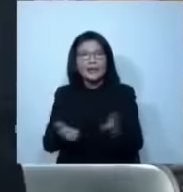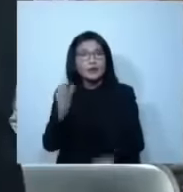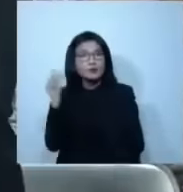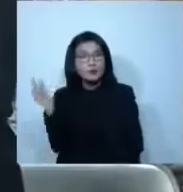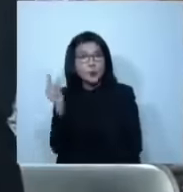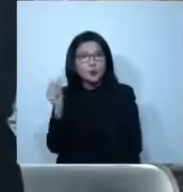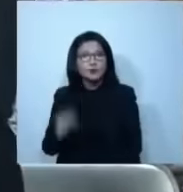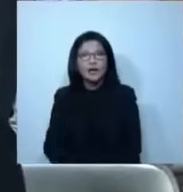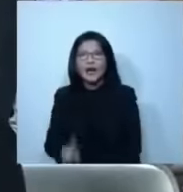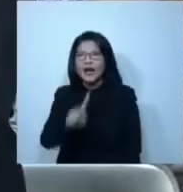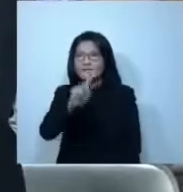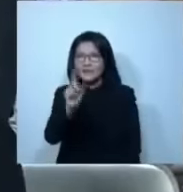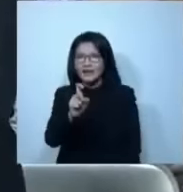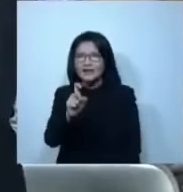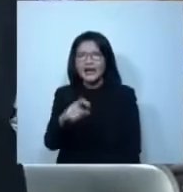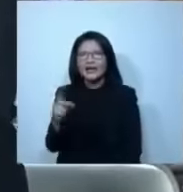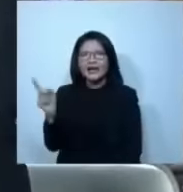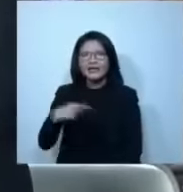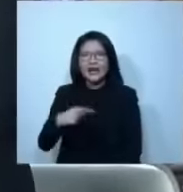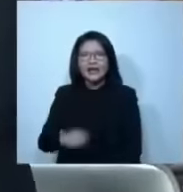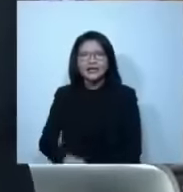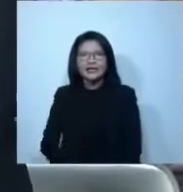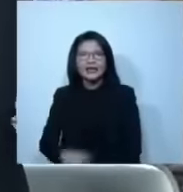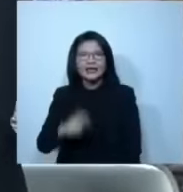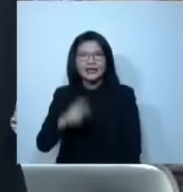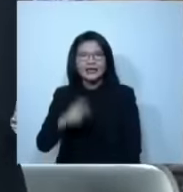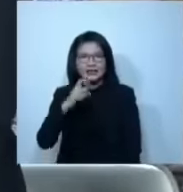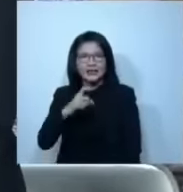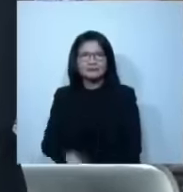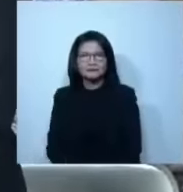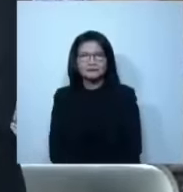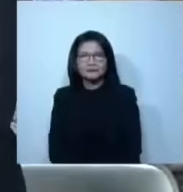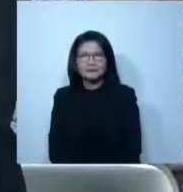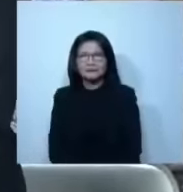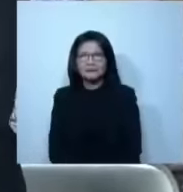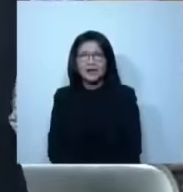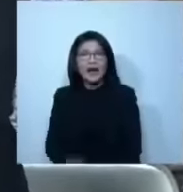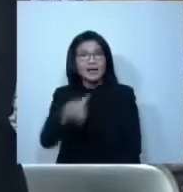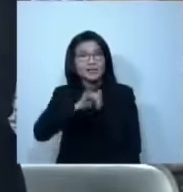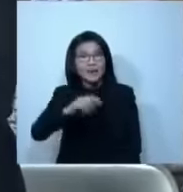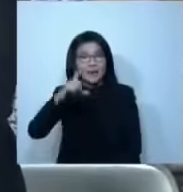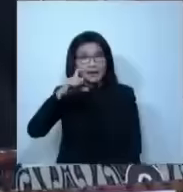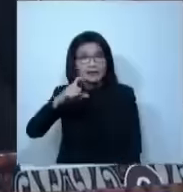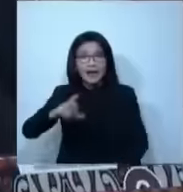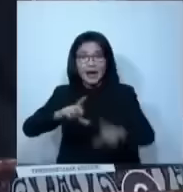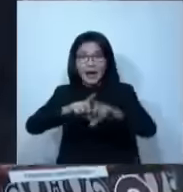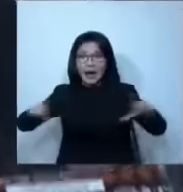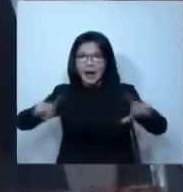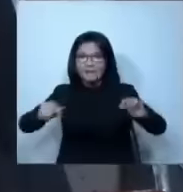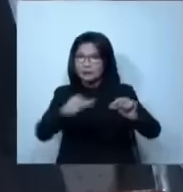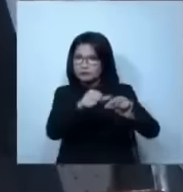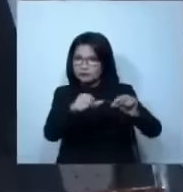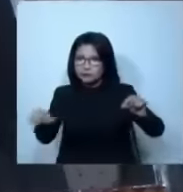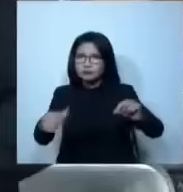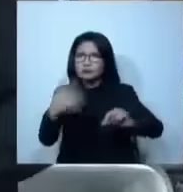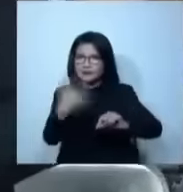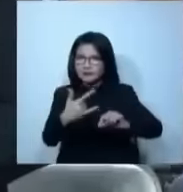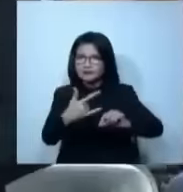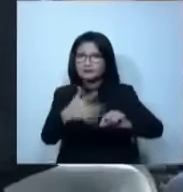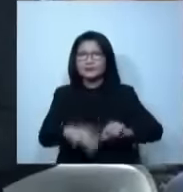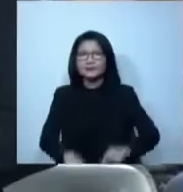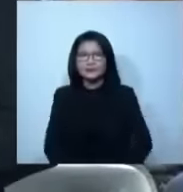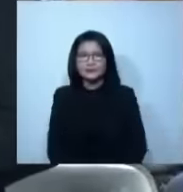publik, pertanyaan dari huruf C. Kita bersama Bapak-Ibu sekalian, amplop juga masih disegel. Kita akan